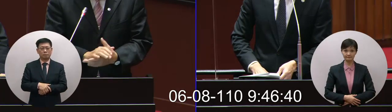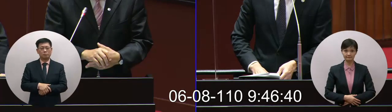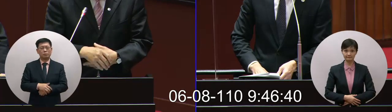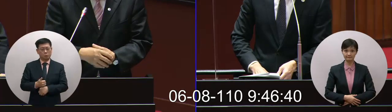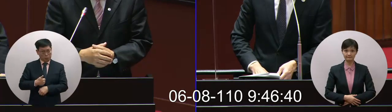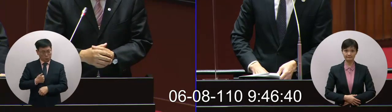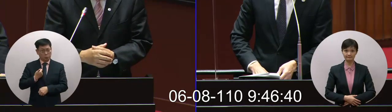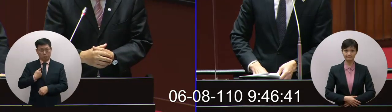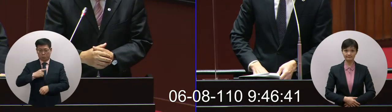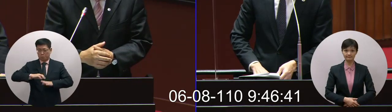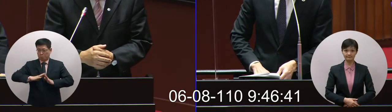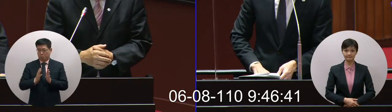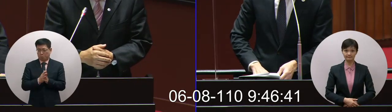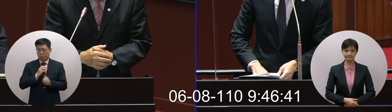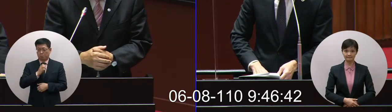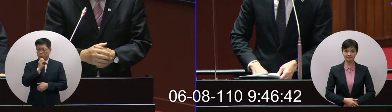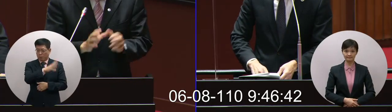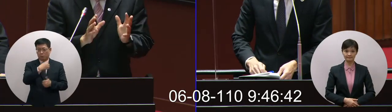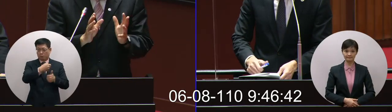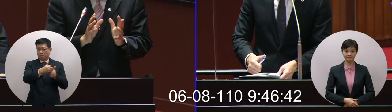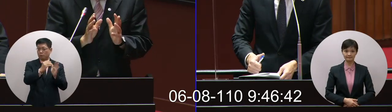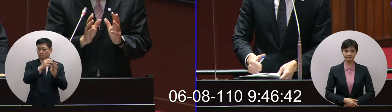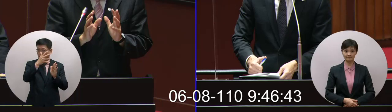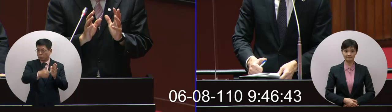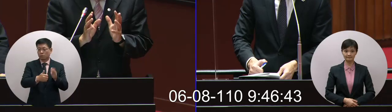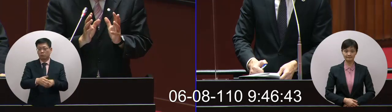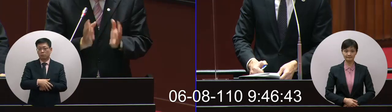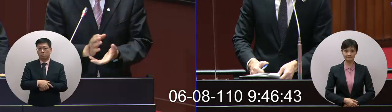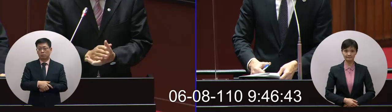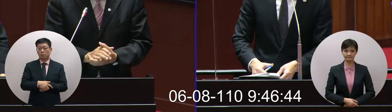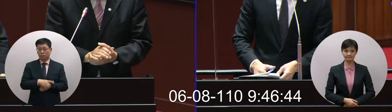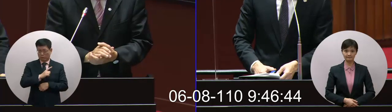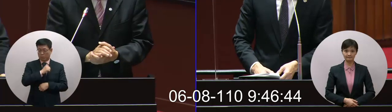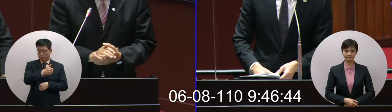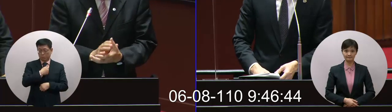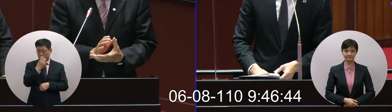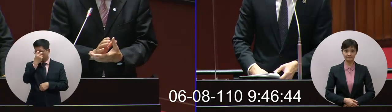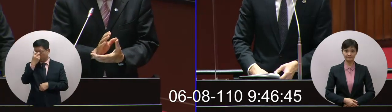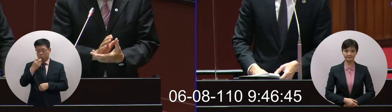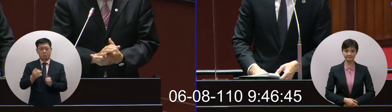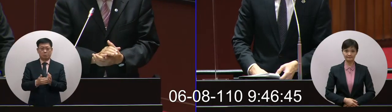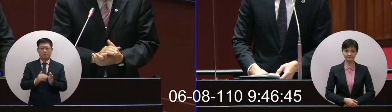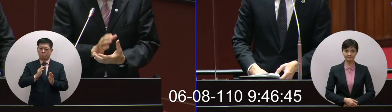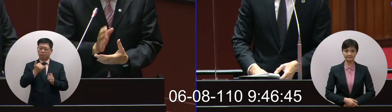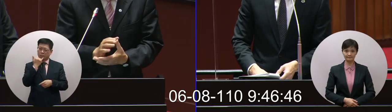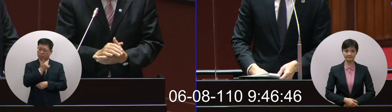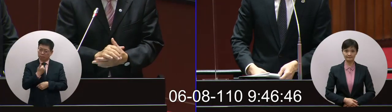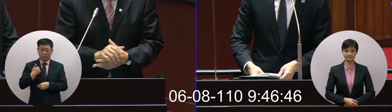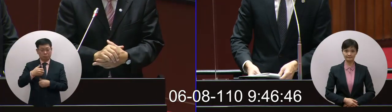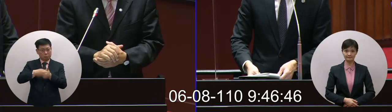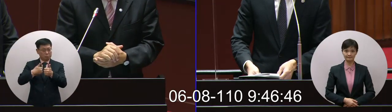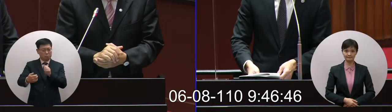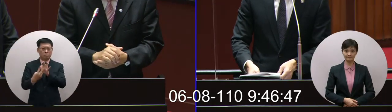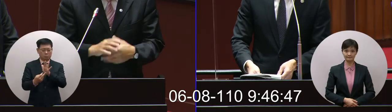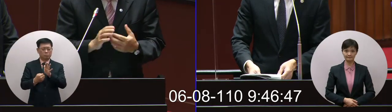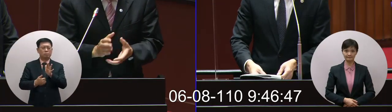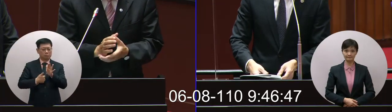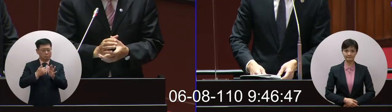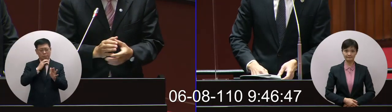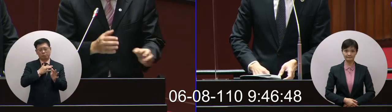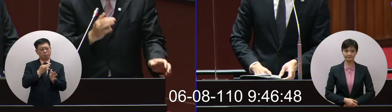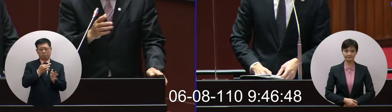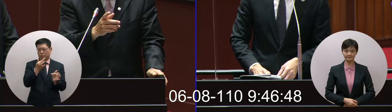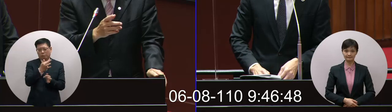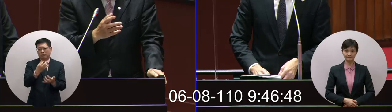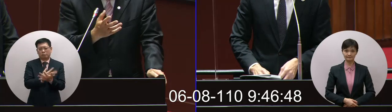其实是已经直接甲迄个教育局长讲，啊伊有去做一个处理啦，但是可能就是委员讲的无足确